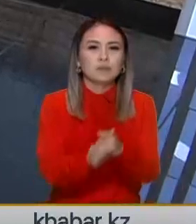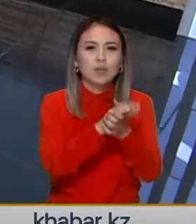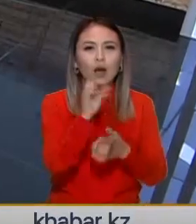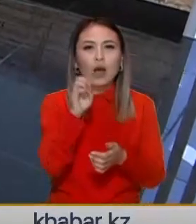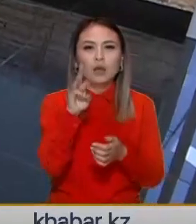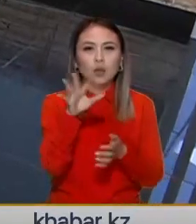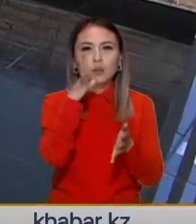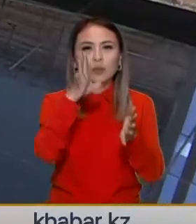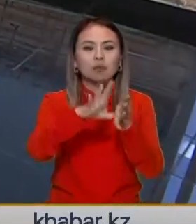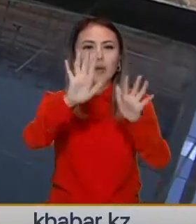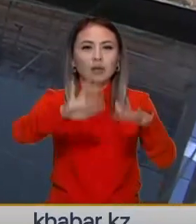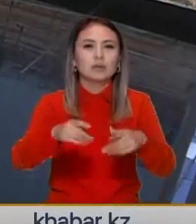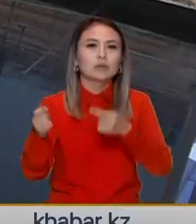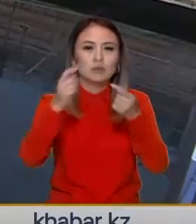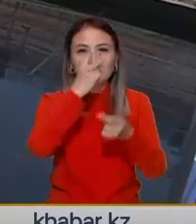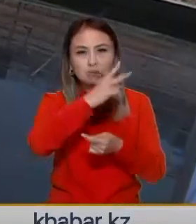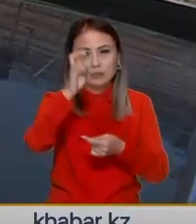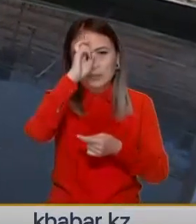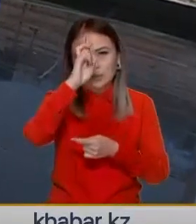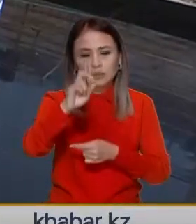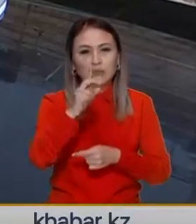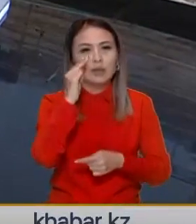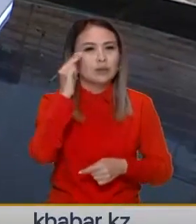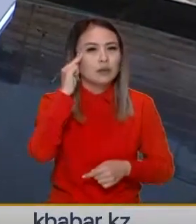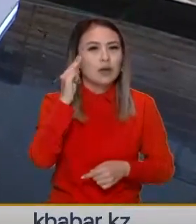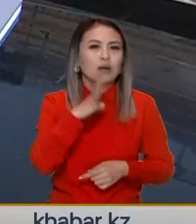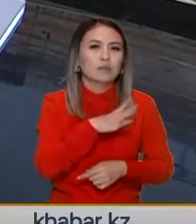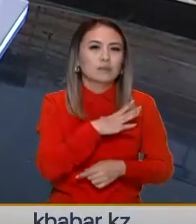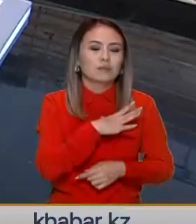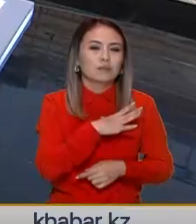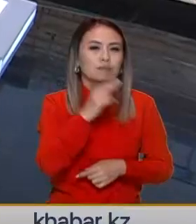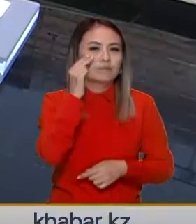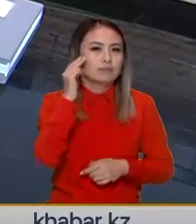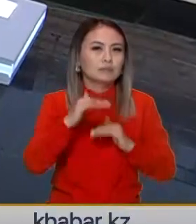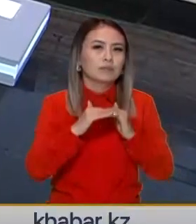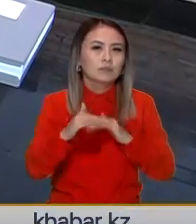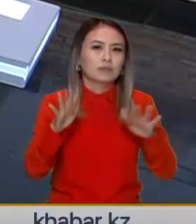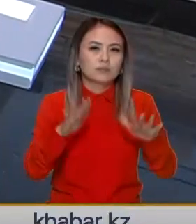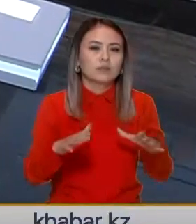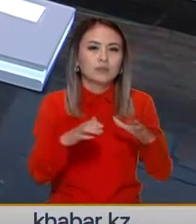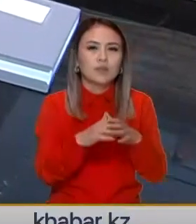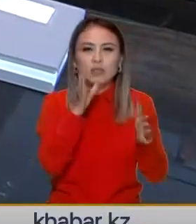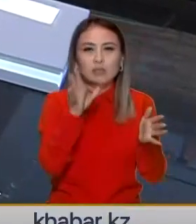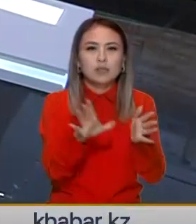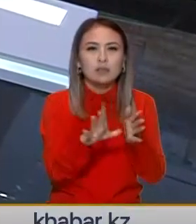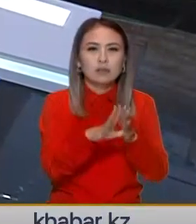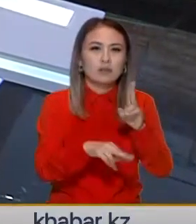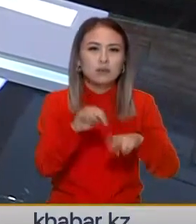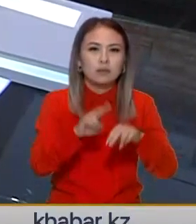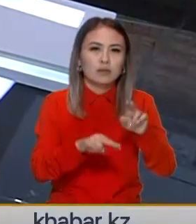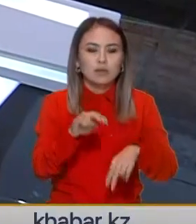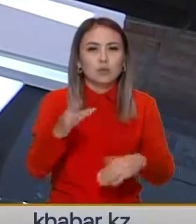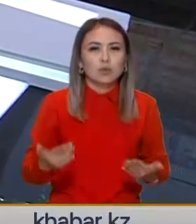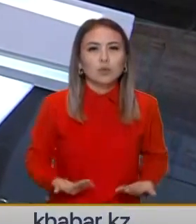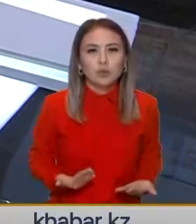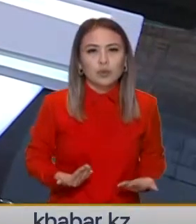Бейбіт атым игілігін көріп отырған дамыған мемлекеттердің бірі Қытай. Бұл елде атым электр станциясы салынған